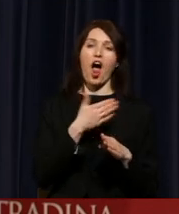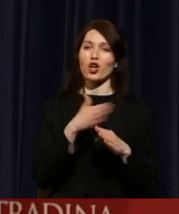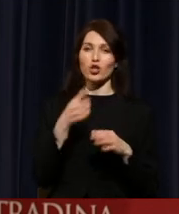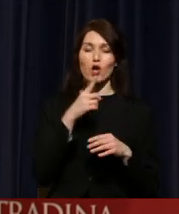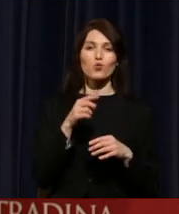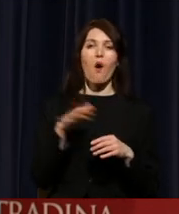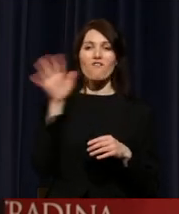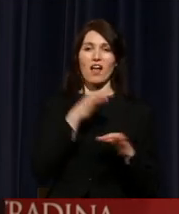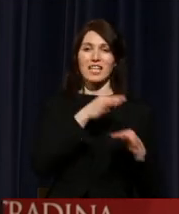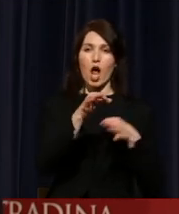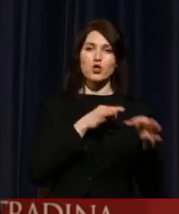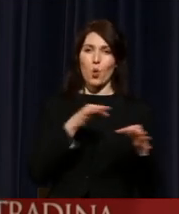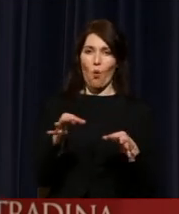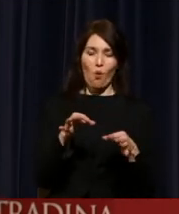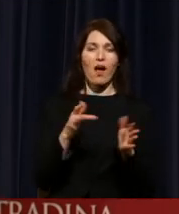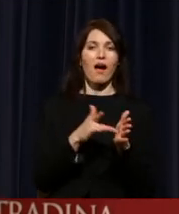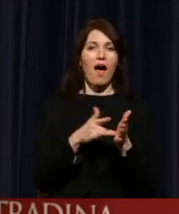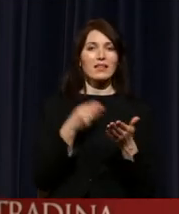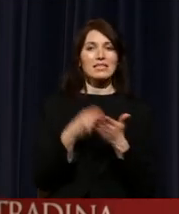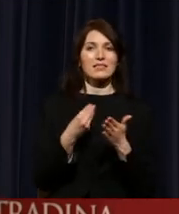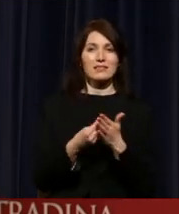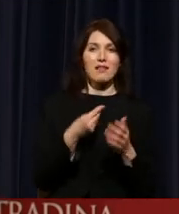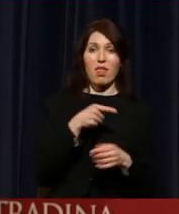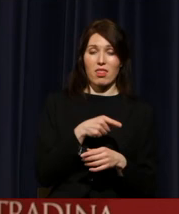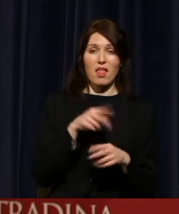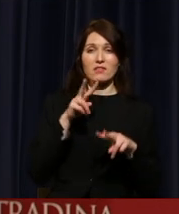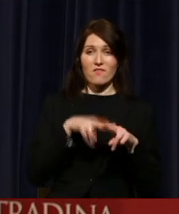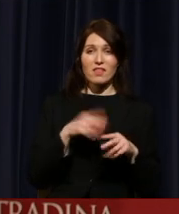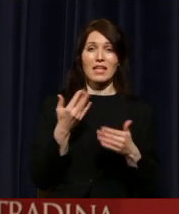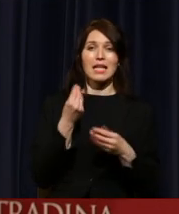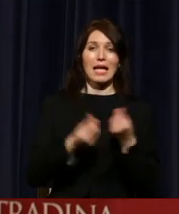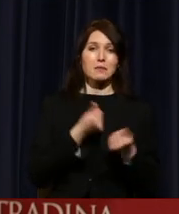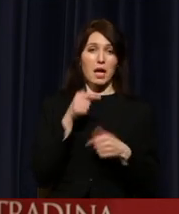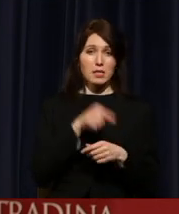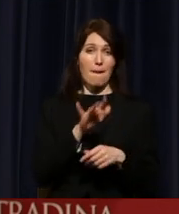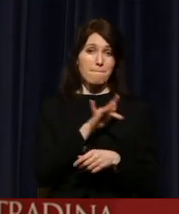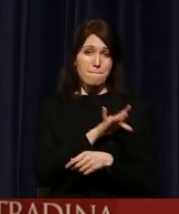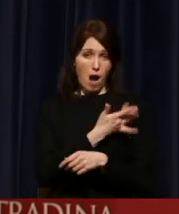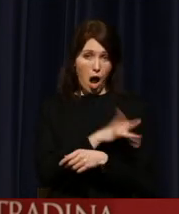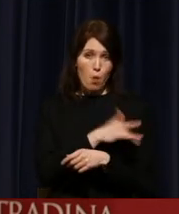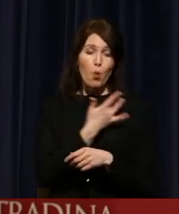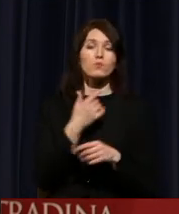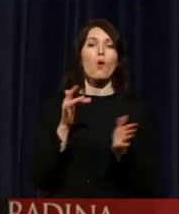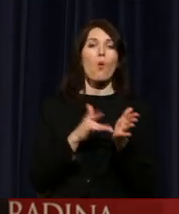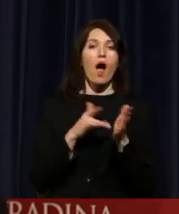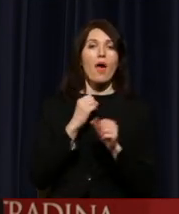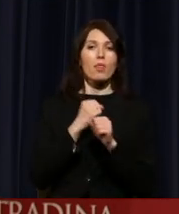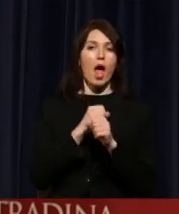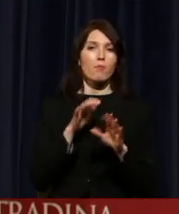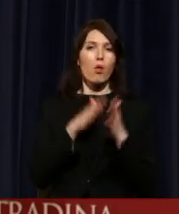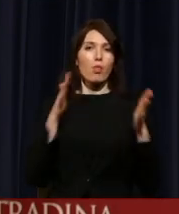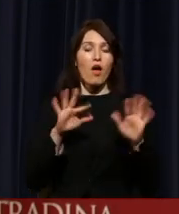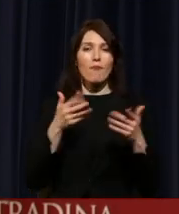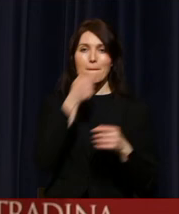reģiona, valstī, kādas ir cenas tajā konkrētajā vietā, cik izmaksā tas pakalpojums un kāds ir tas darba apjoms,